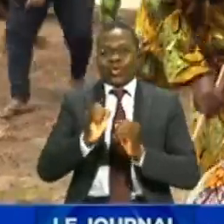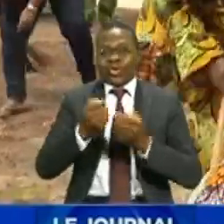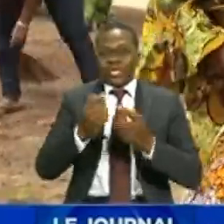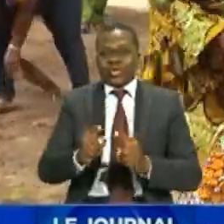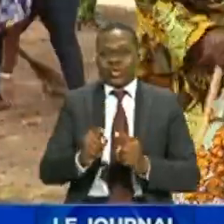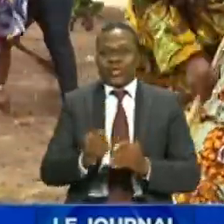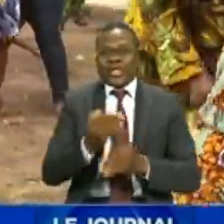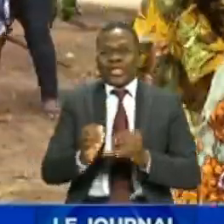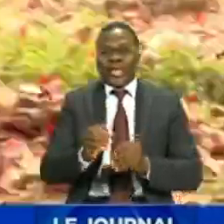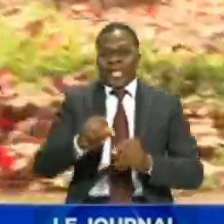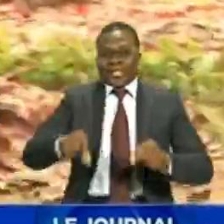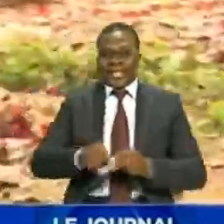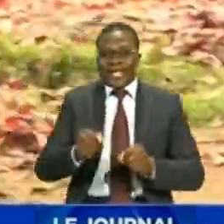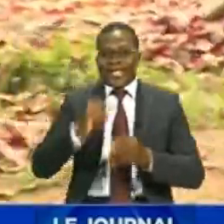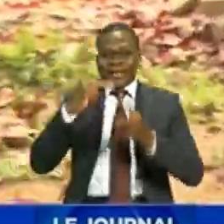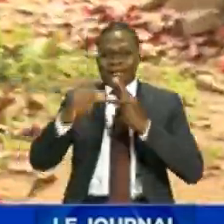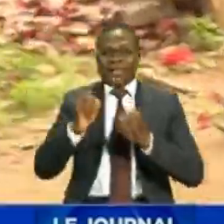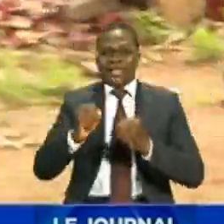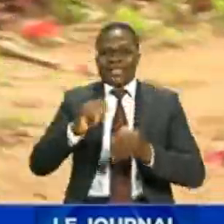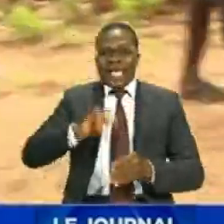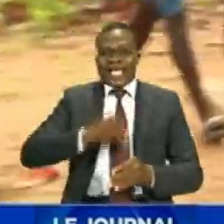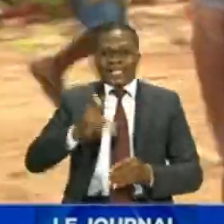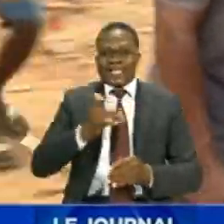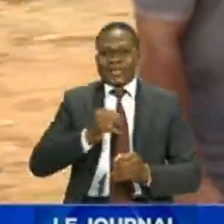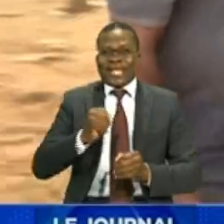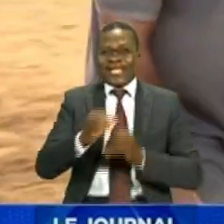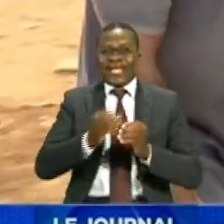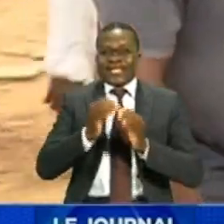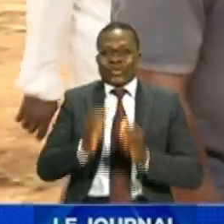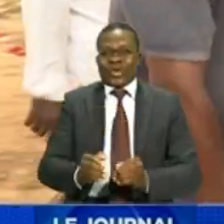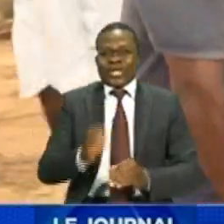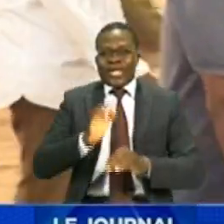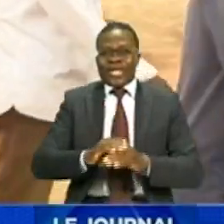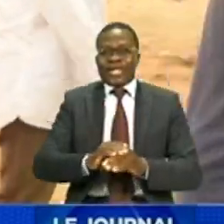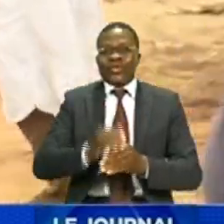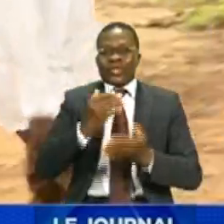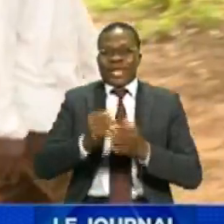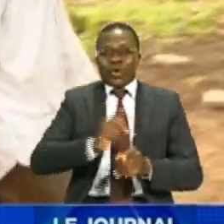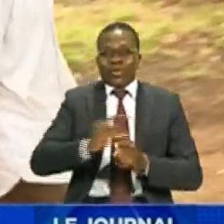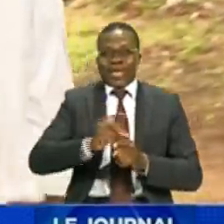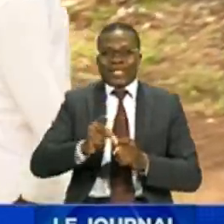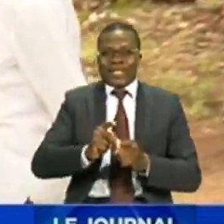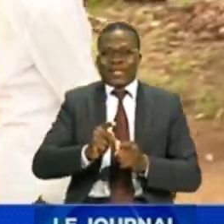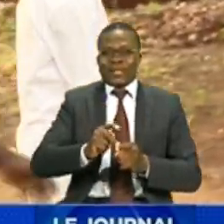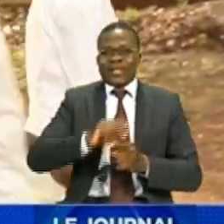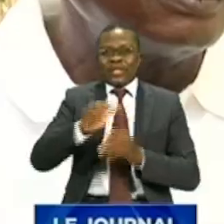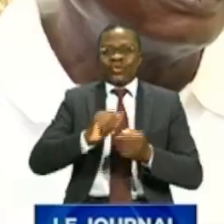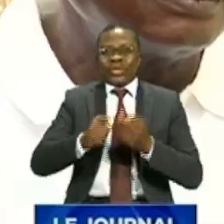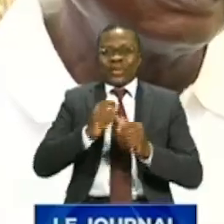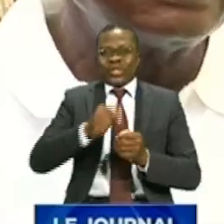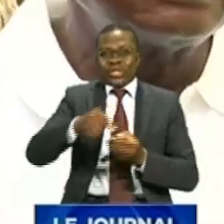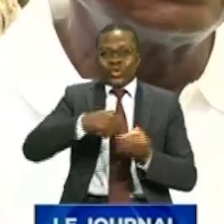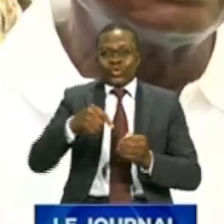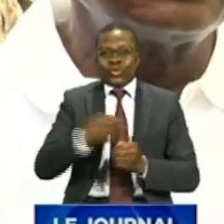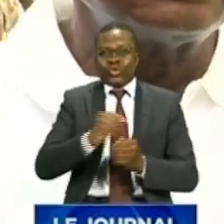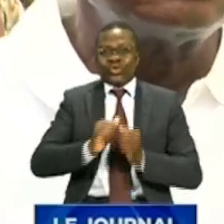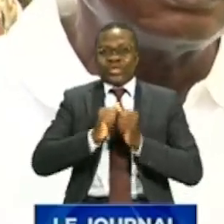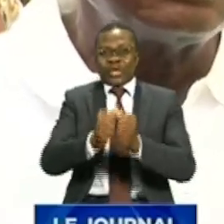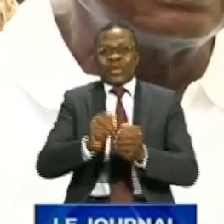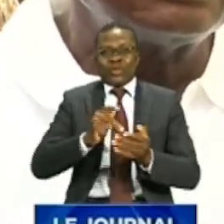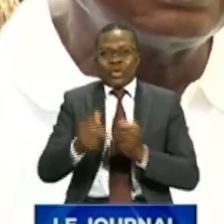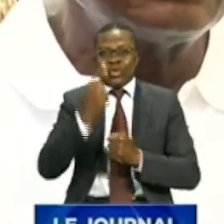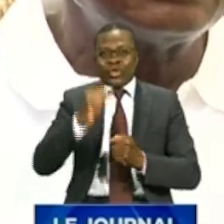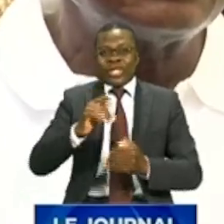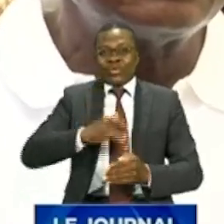déroule entre quartiers, vise à sensibiliser les citoyens sur les bonnes pratiques. Tous les partenaires qui sont autour de nous, qui nous accompagnent pour le projet,